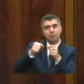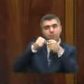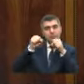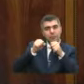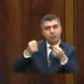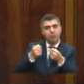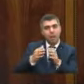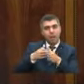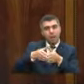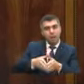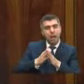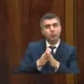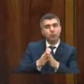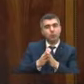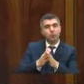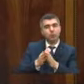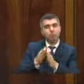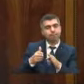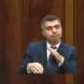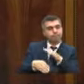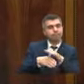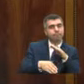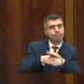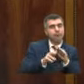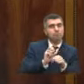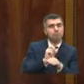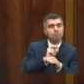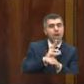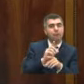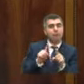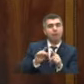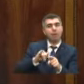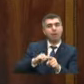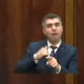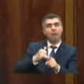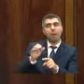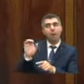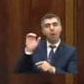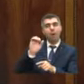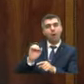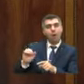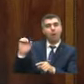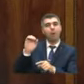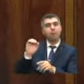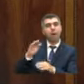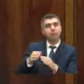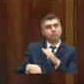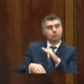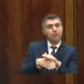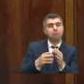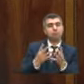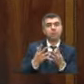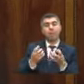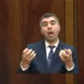الهجرة السرية، وشد الشباب والأطر الرحال صوب الخارج، انفرط عقد الأغلبية أو